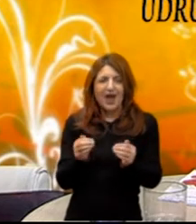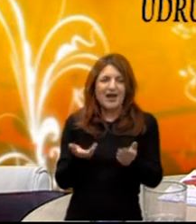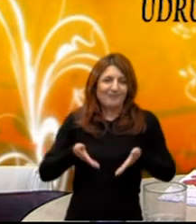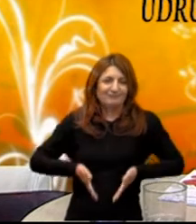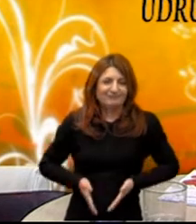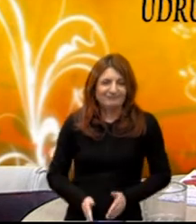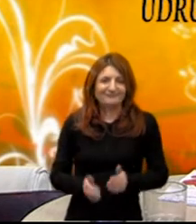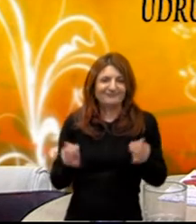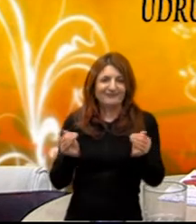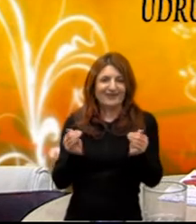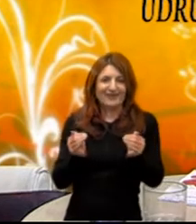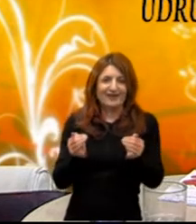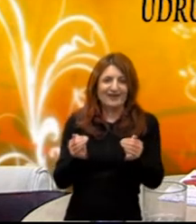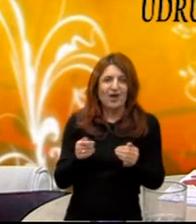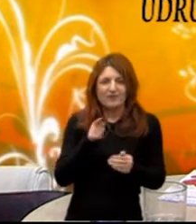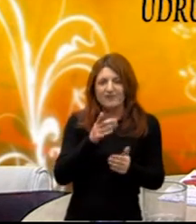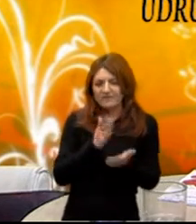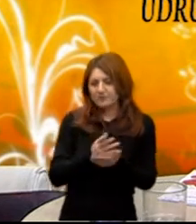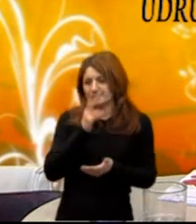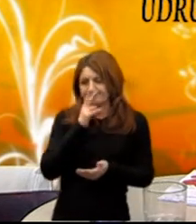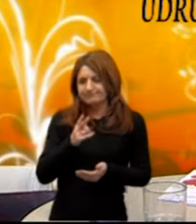oštene. Da. I onda ga mi već promatrate